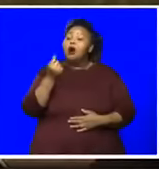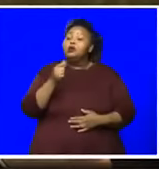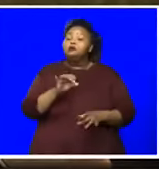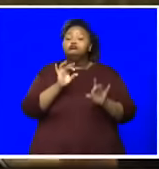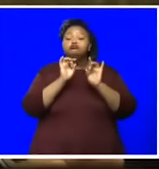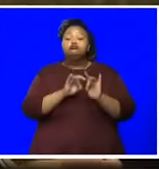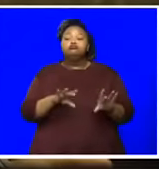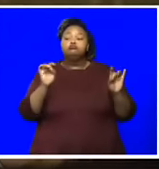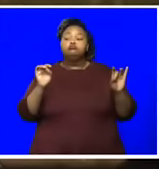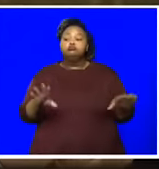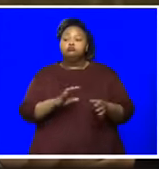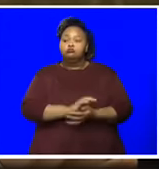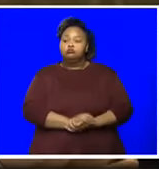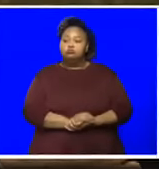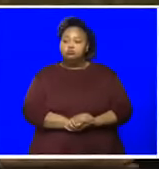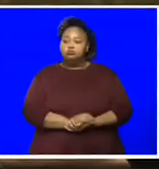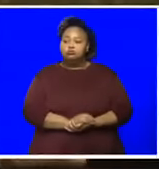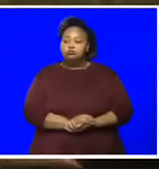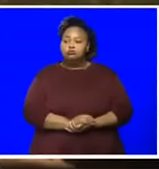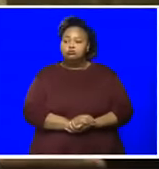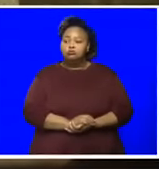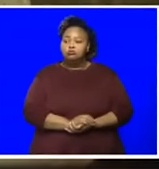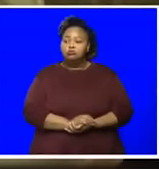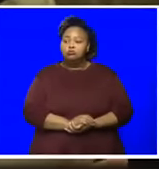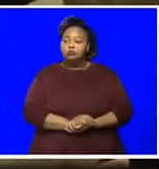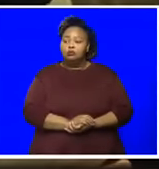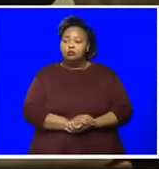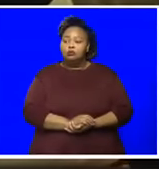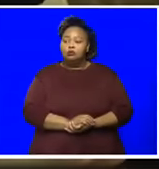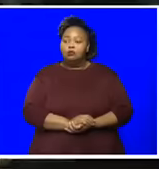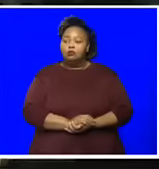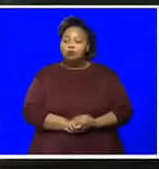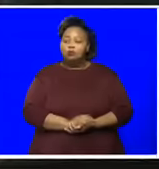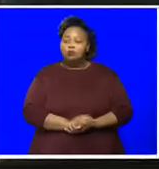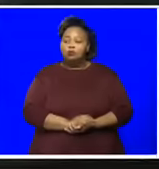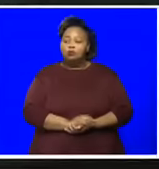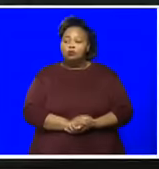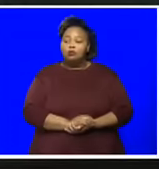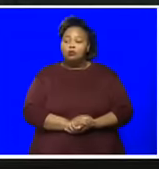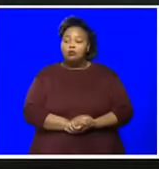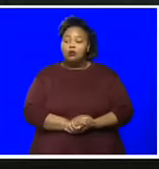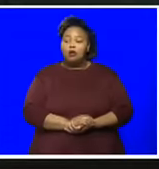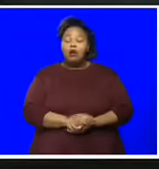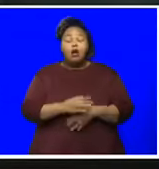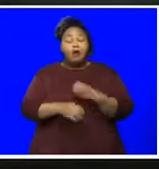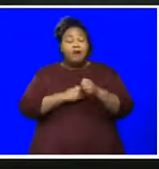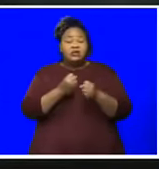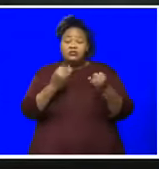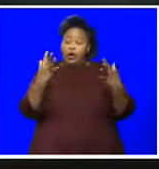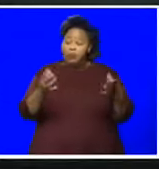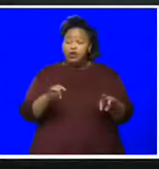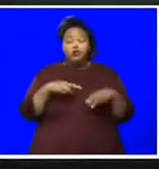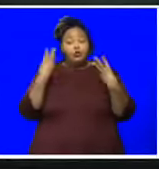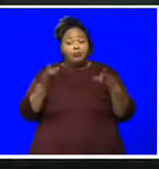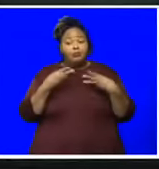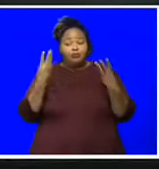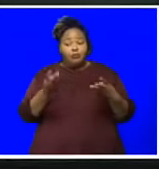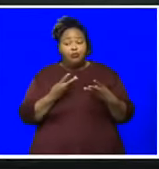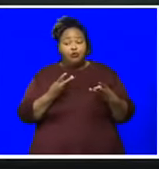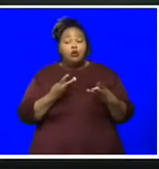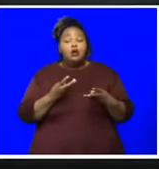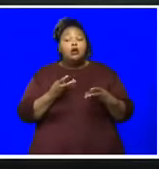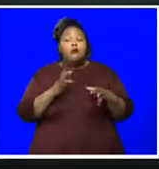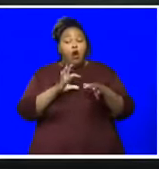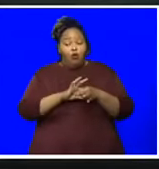ama-taxpayers sibhadala thina sibhadala sizoluhledi. How many years abantu bahledi lapha? Basho bathi kude umsebenzi wabo nabo